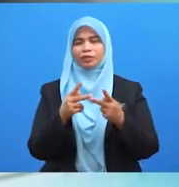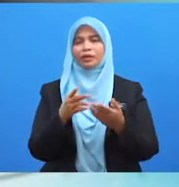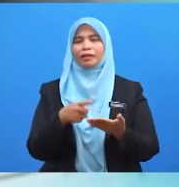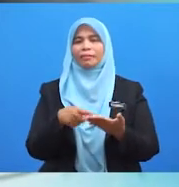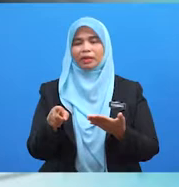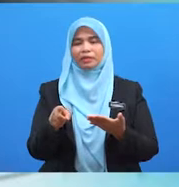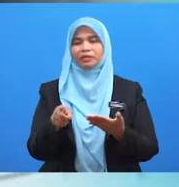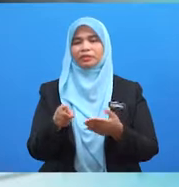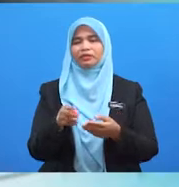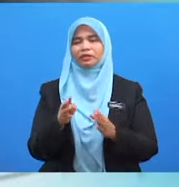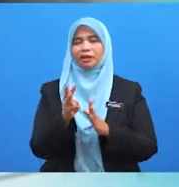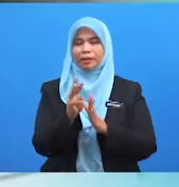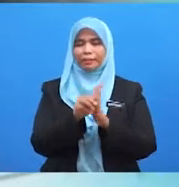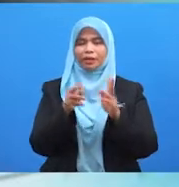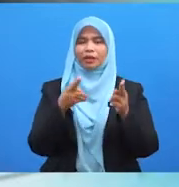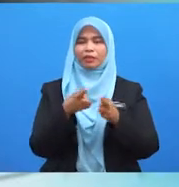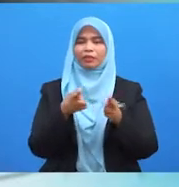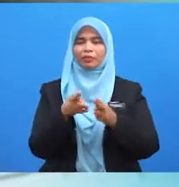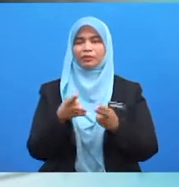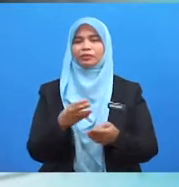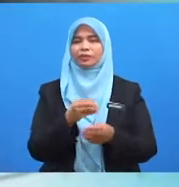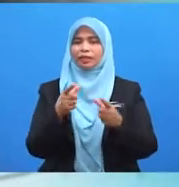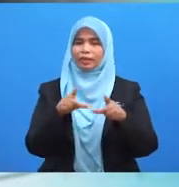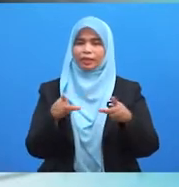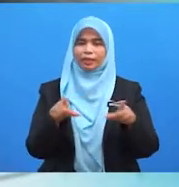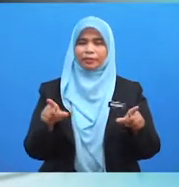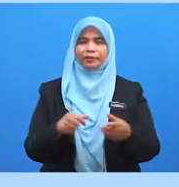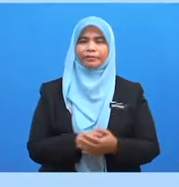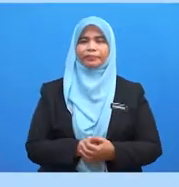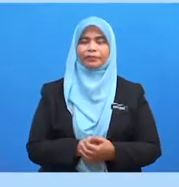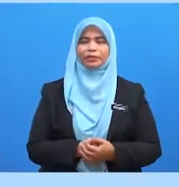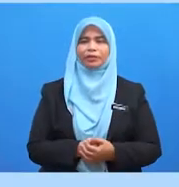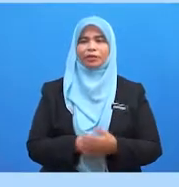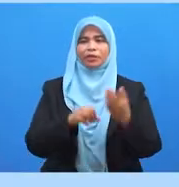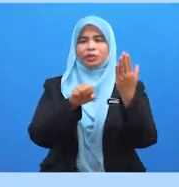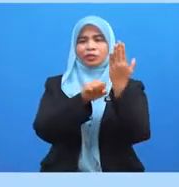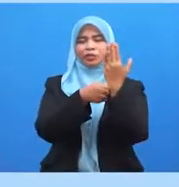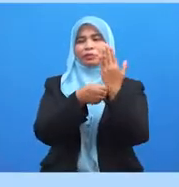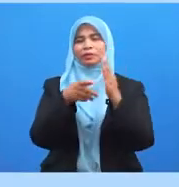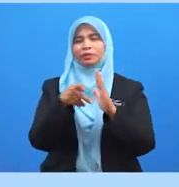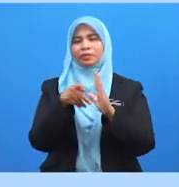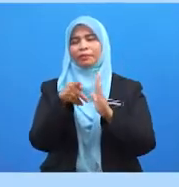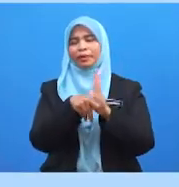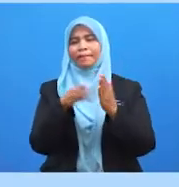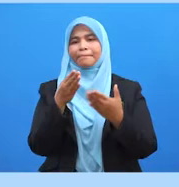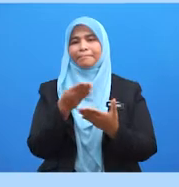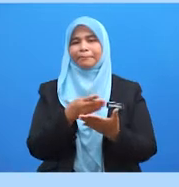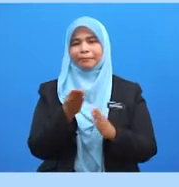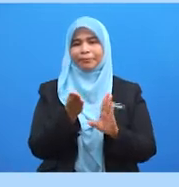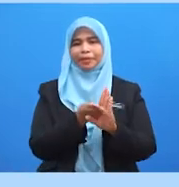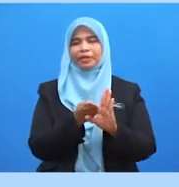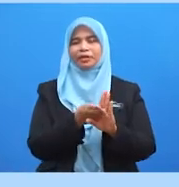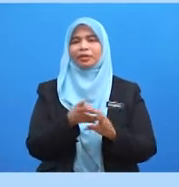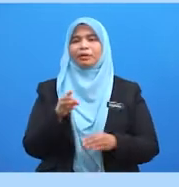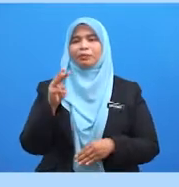mengurus, belanja luar jangka disenaraikan. Bagi sumber pembiayaan, murid